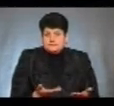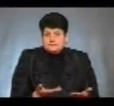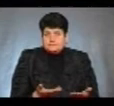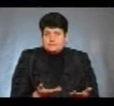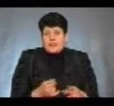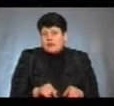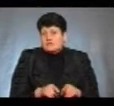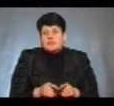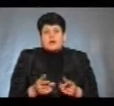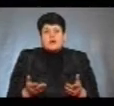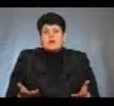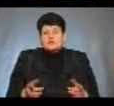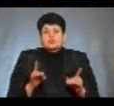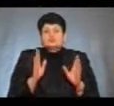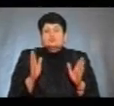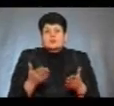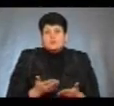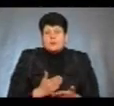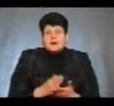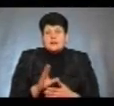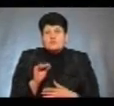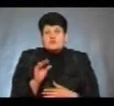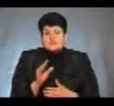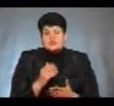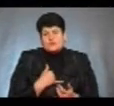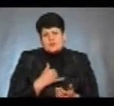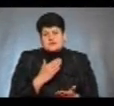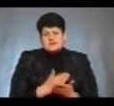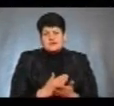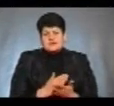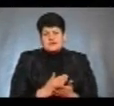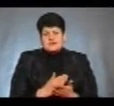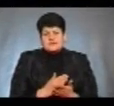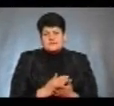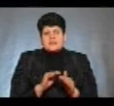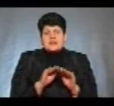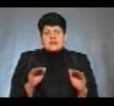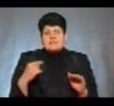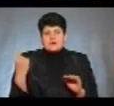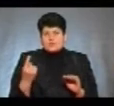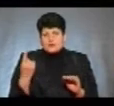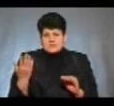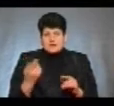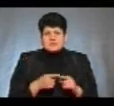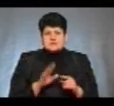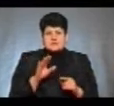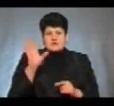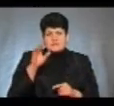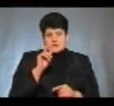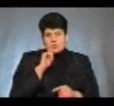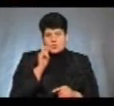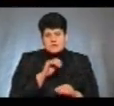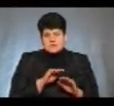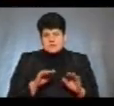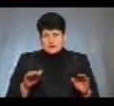А так, що будемо мати посвідчення, у нас є рівня обласного, а це буде вже всеукраїнського,